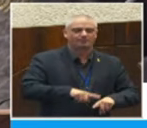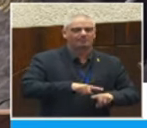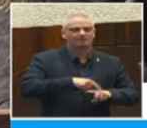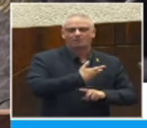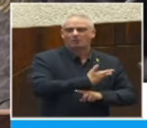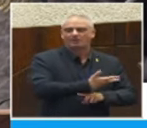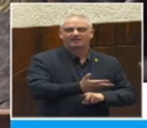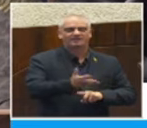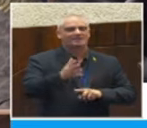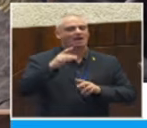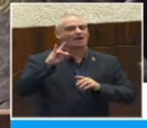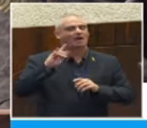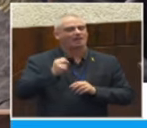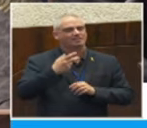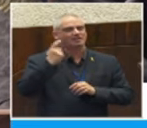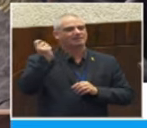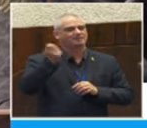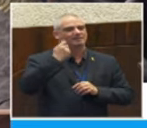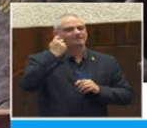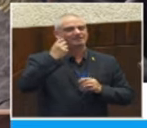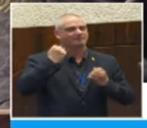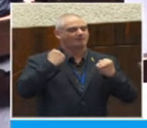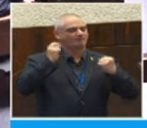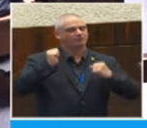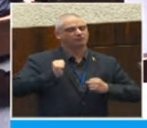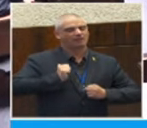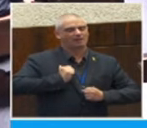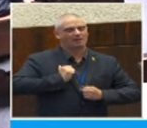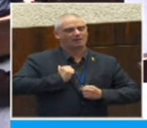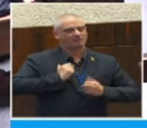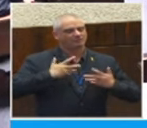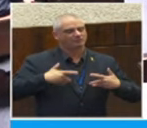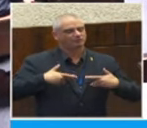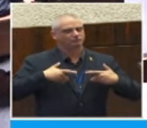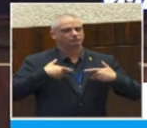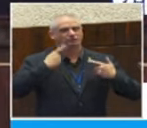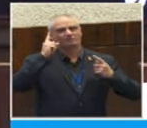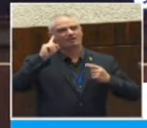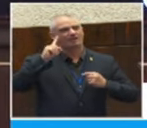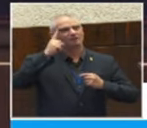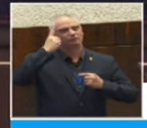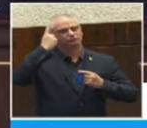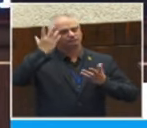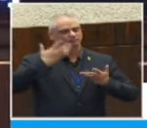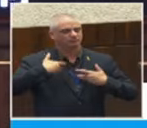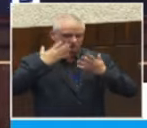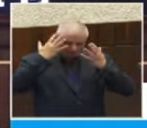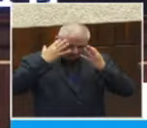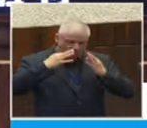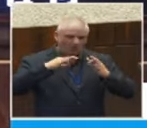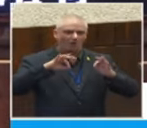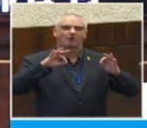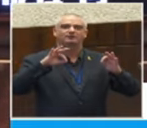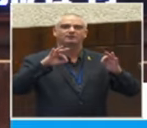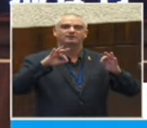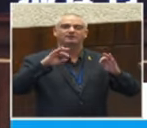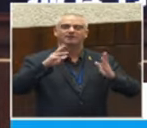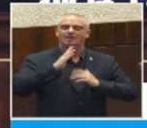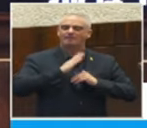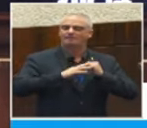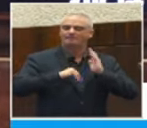עוז חייליו, שובב לצוואר השן מלואי הוד כליליו, בנוי